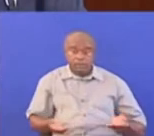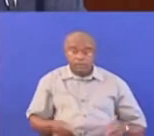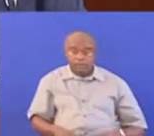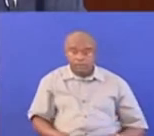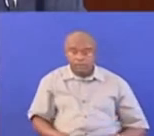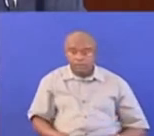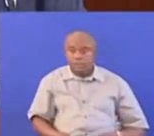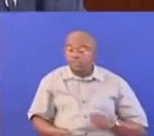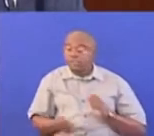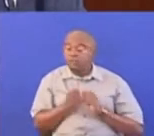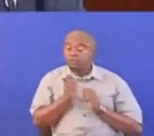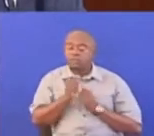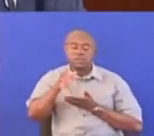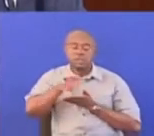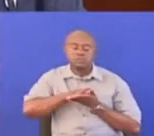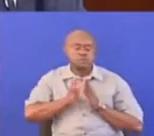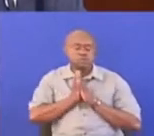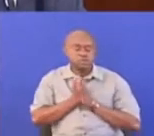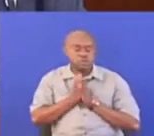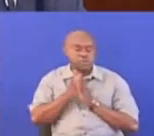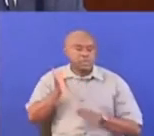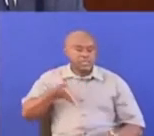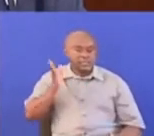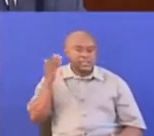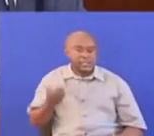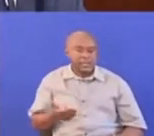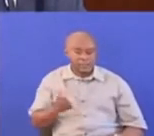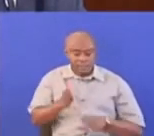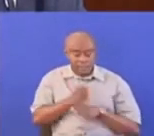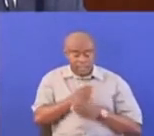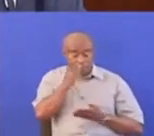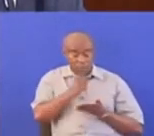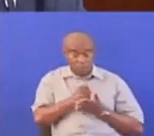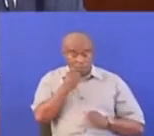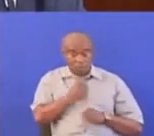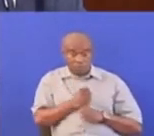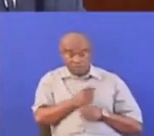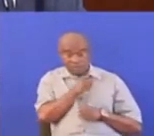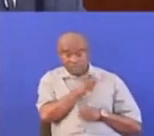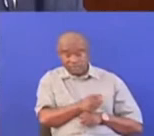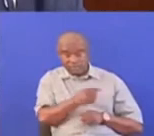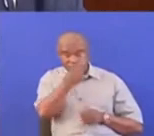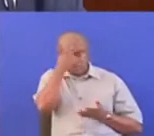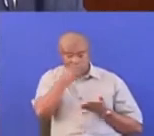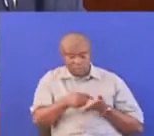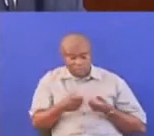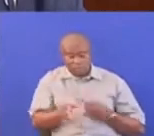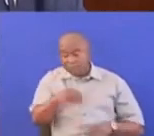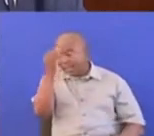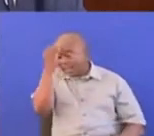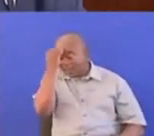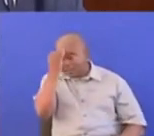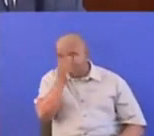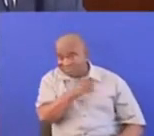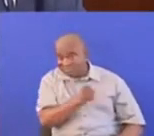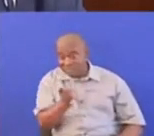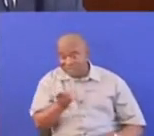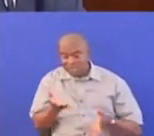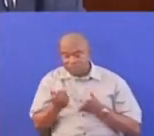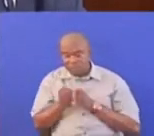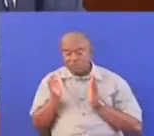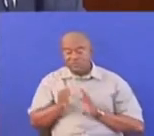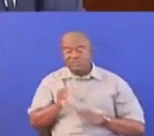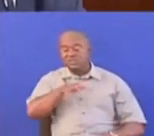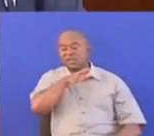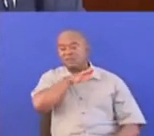Hili jambo ni la msingi sana, niombe serikali kabla haijaamua kuanza kufanya, maana yake iende katoa elimu, ijue hapa tunahitaji kuhifadhi